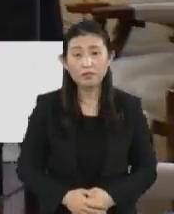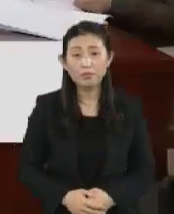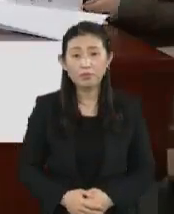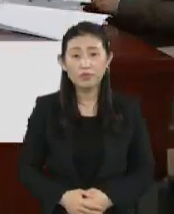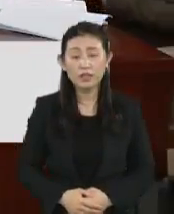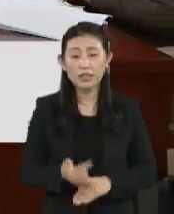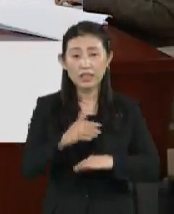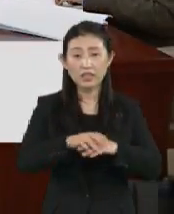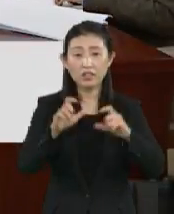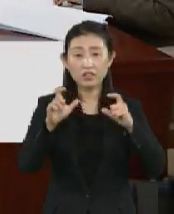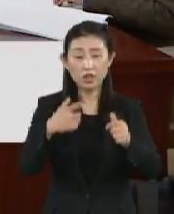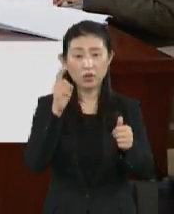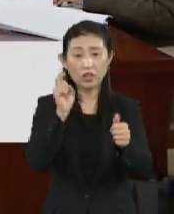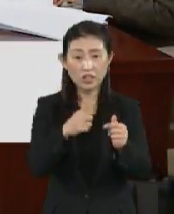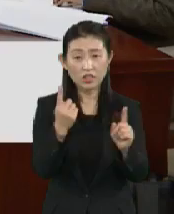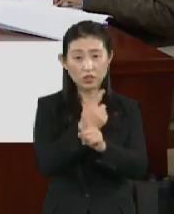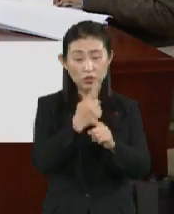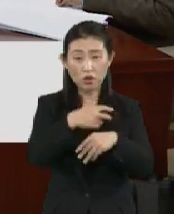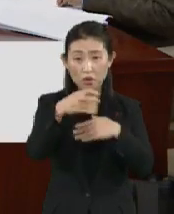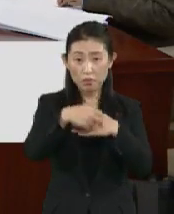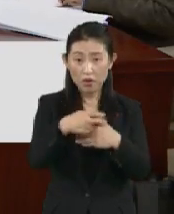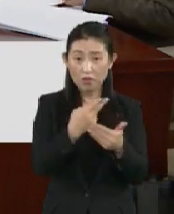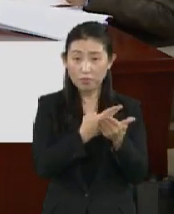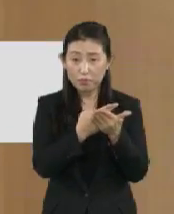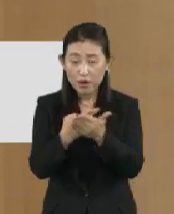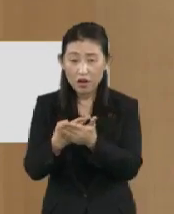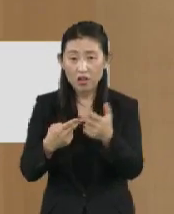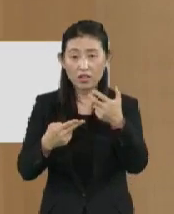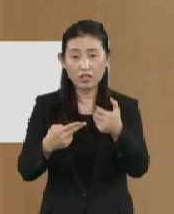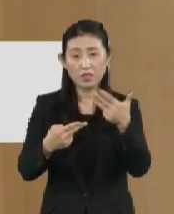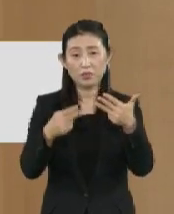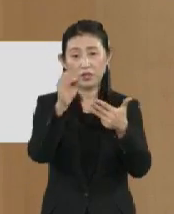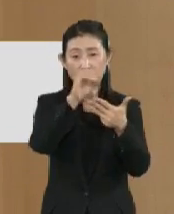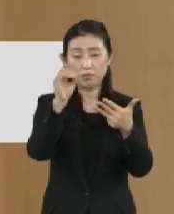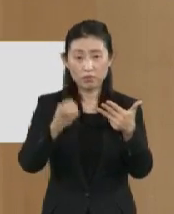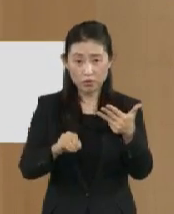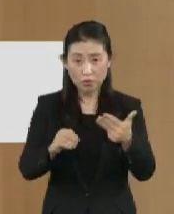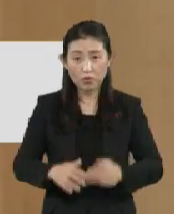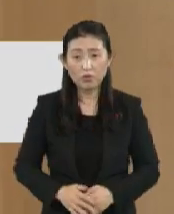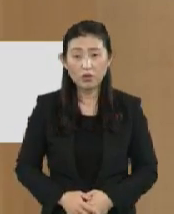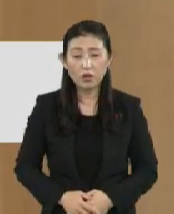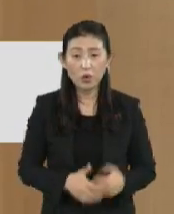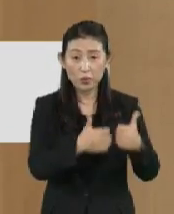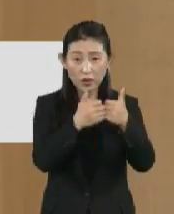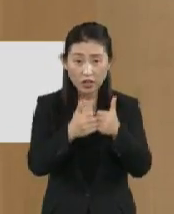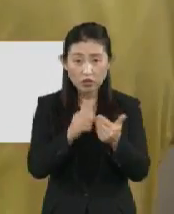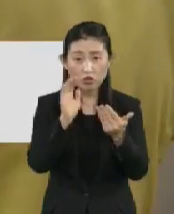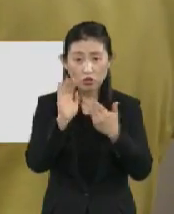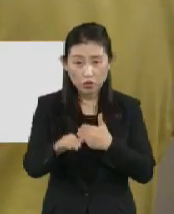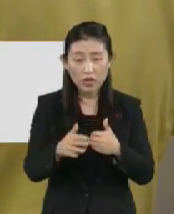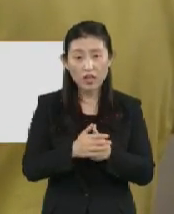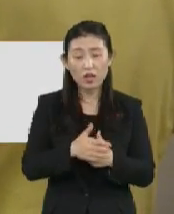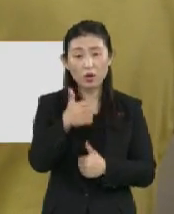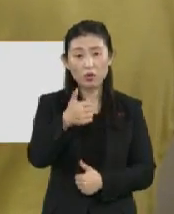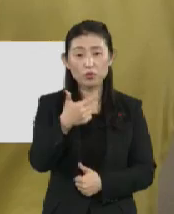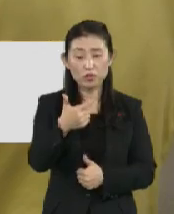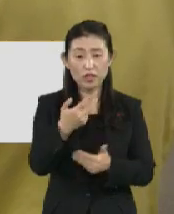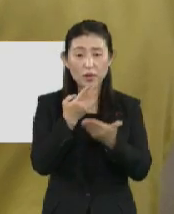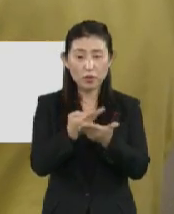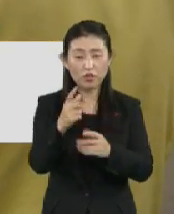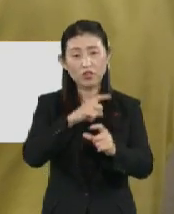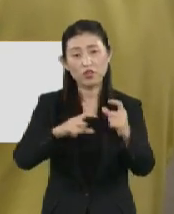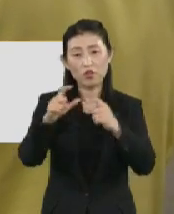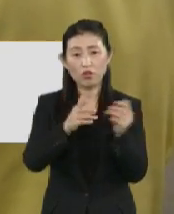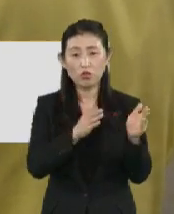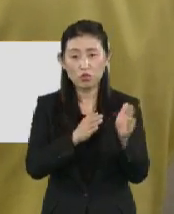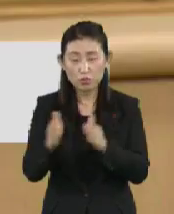현재 대전의 확진자 치료용 병상가동률 78.7% 회의를 통해 56개 병상을